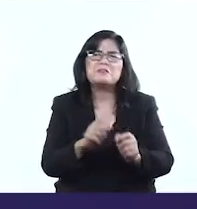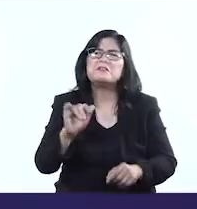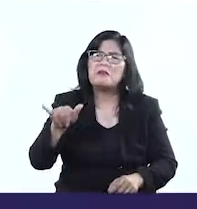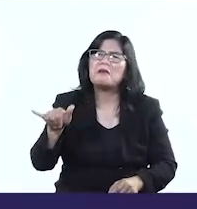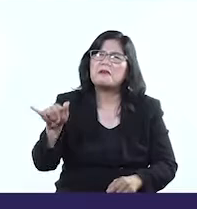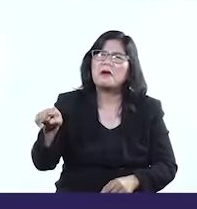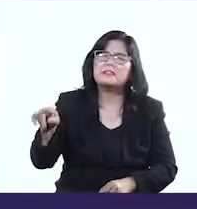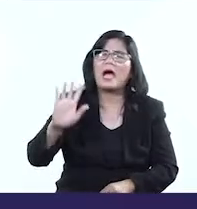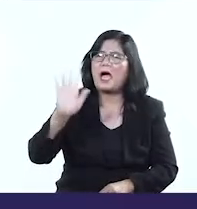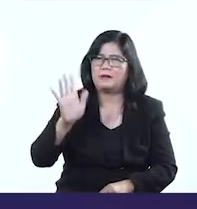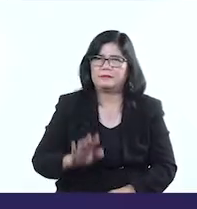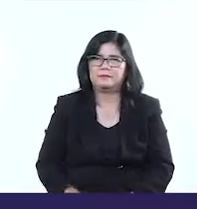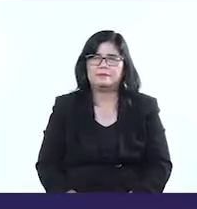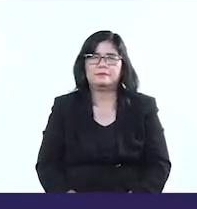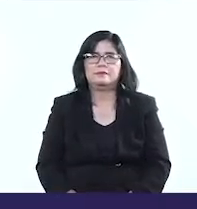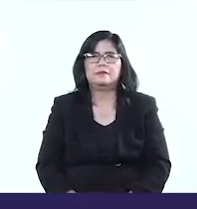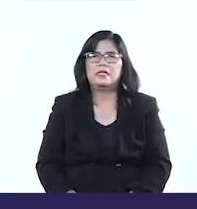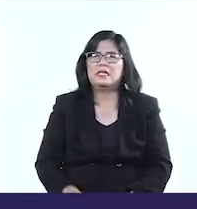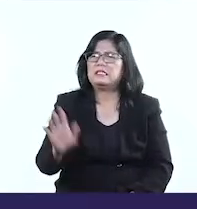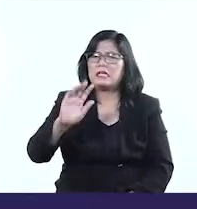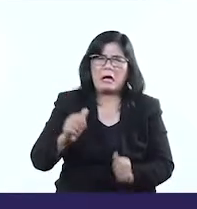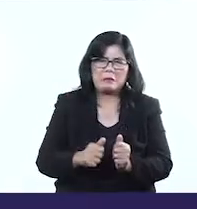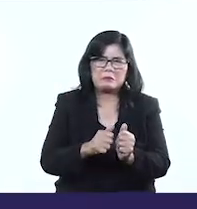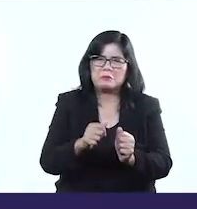terus darah Hai jangan